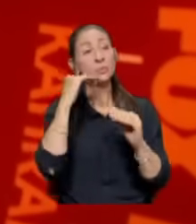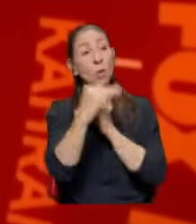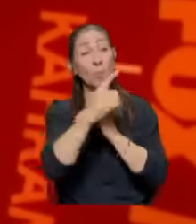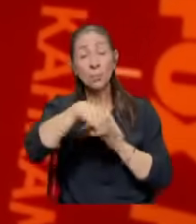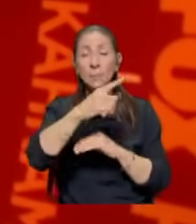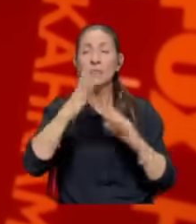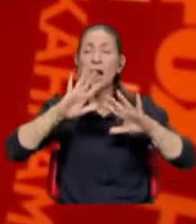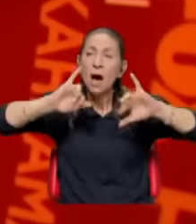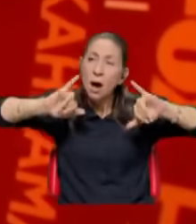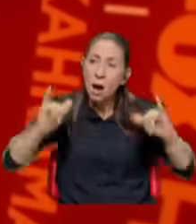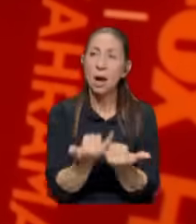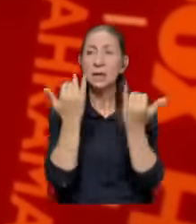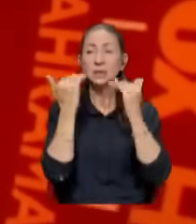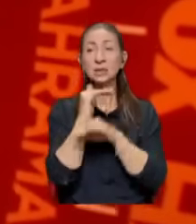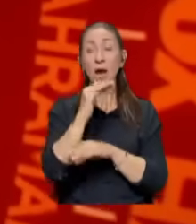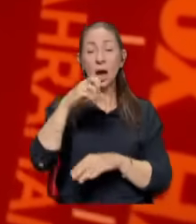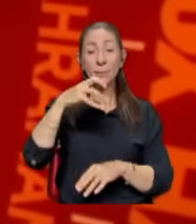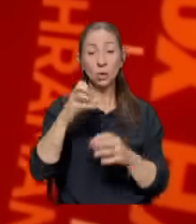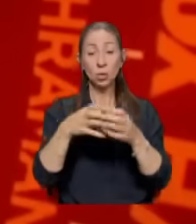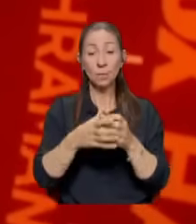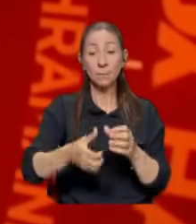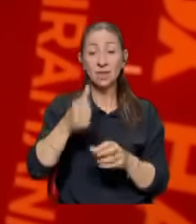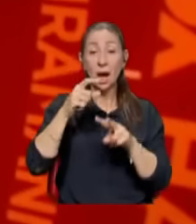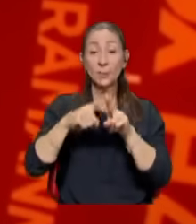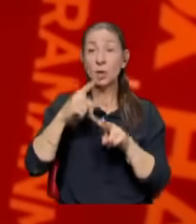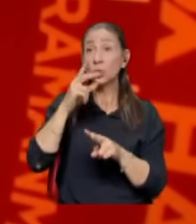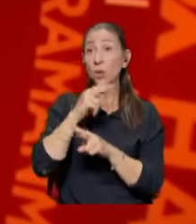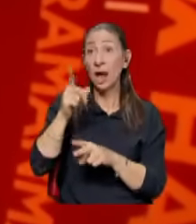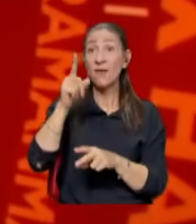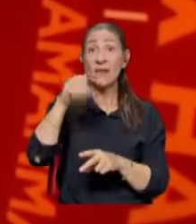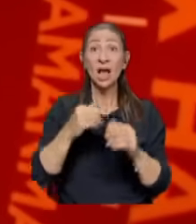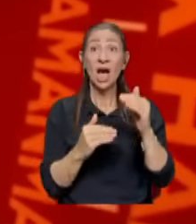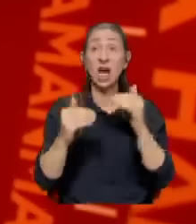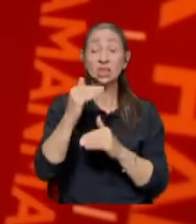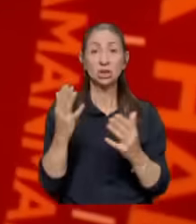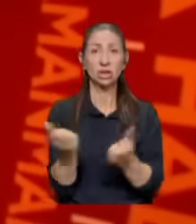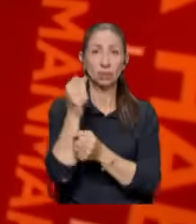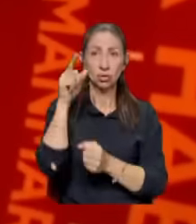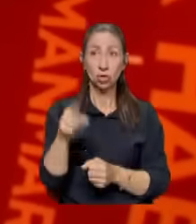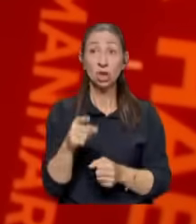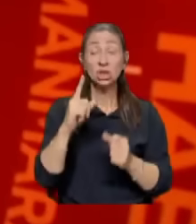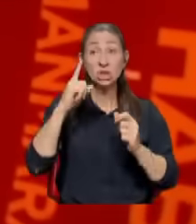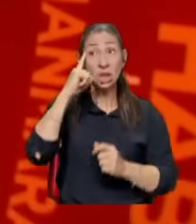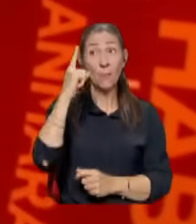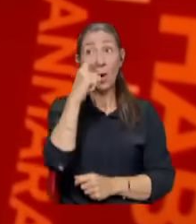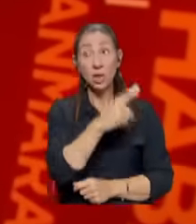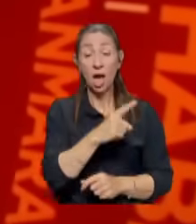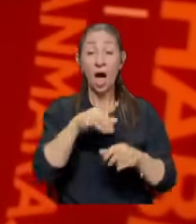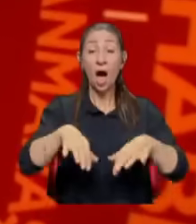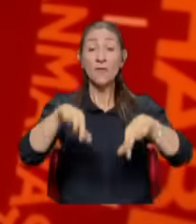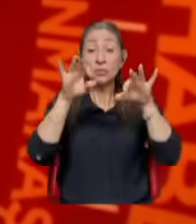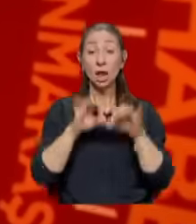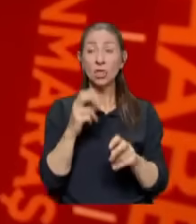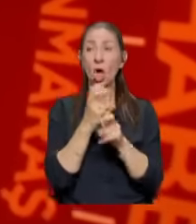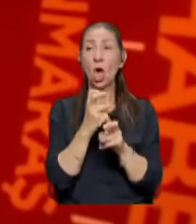vatandaş daha da zorlanırken AK Parti Grup Başkanı Abdullah Güler vergi artışlarını savundu. Japonya'dan,